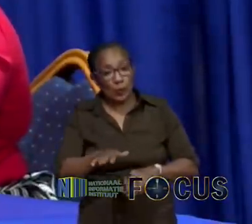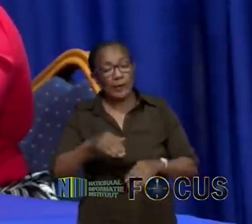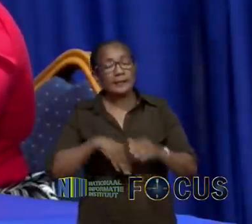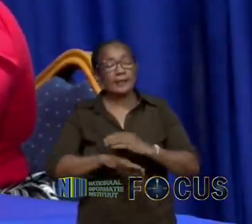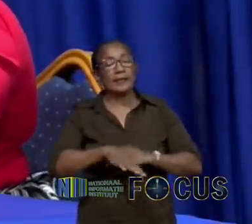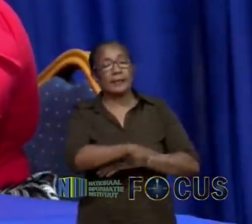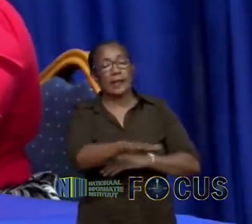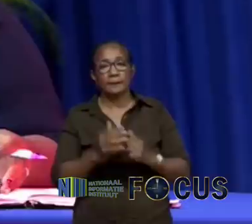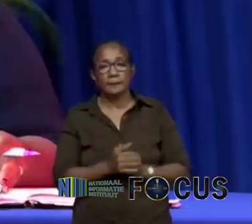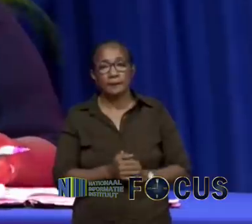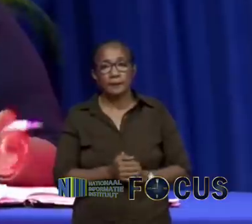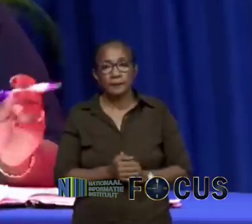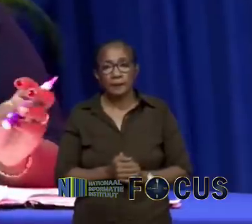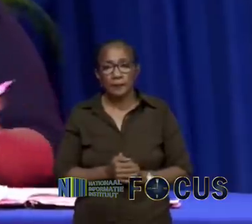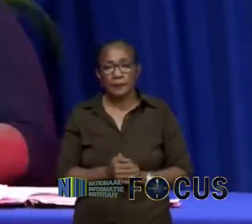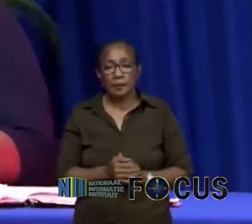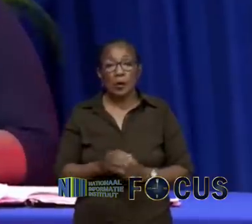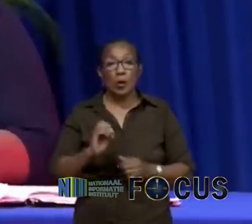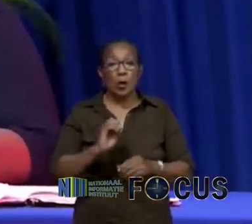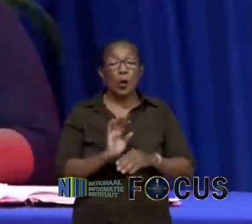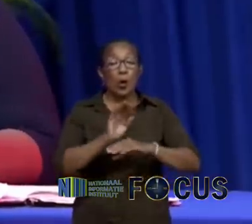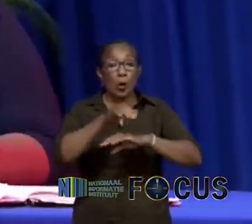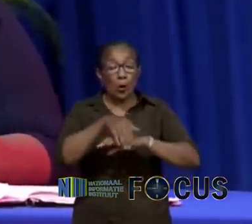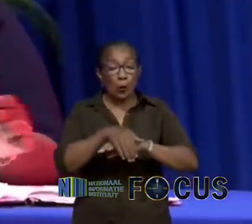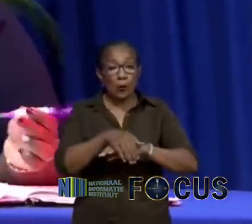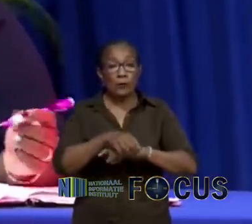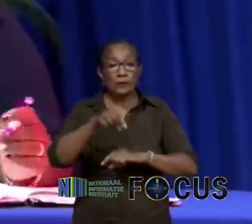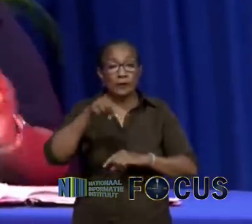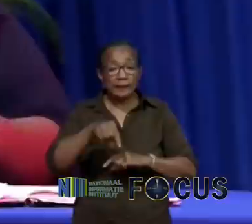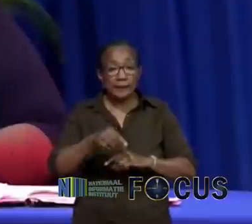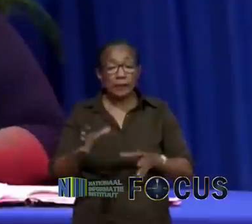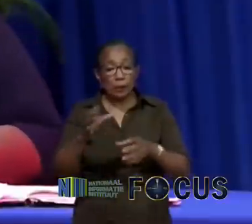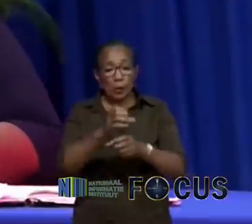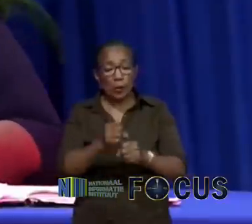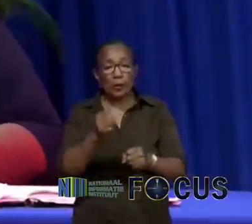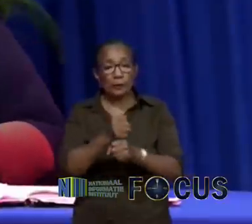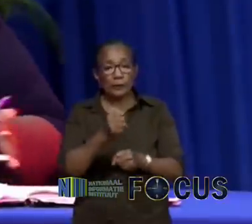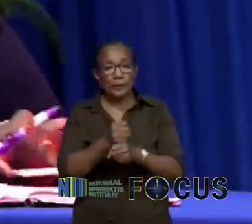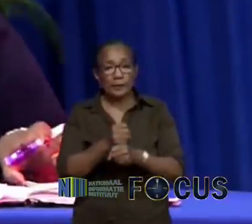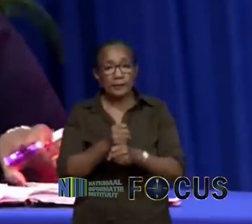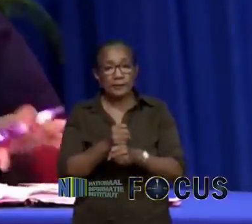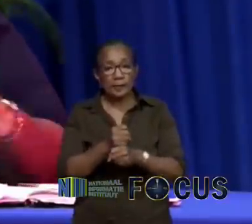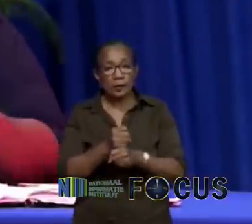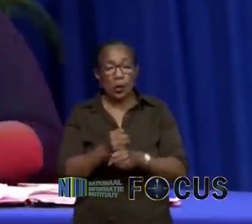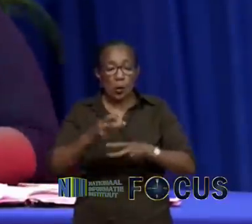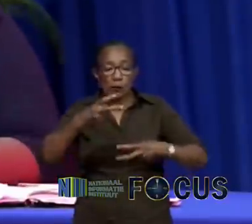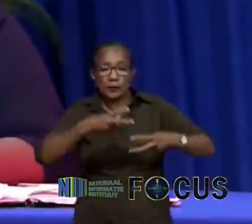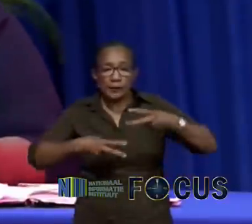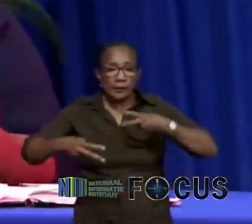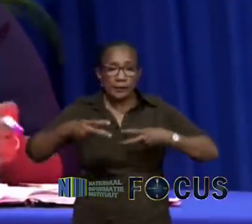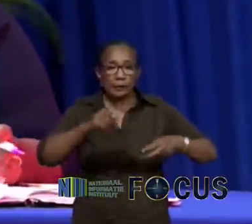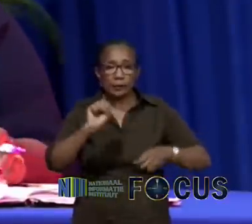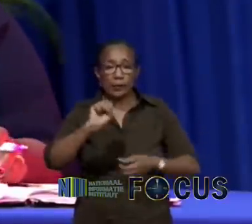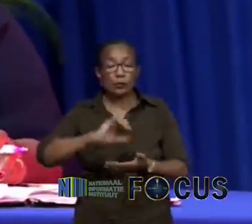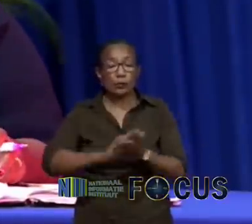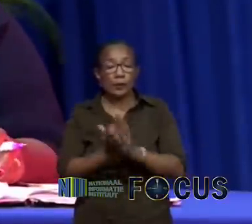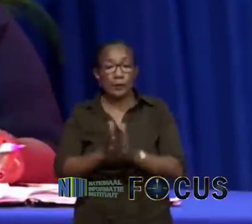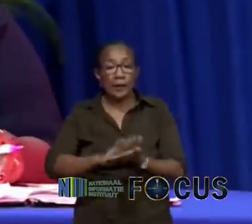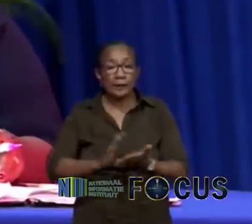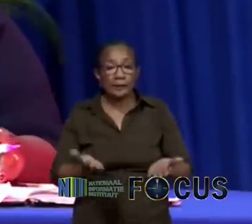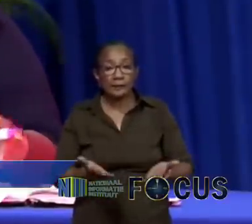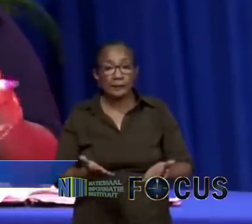in a kondre. Ten aanzien van deze essentiële diensten, daar heb ik het over de restaurants,